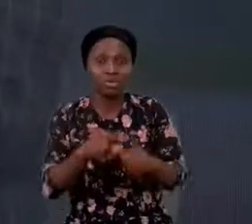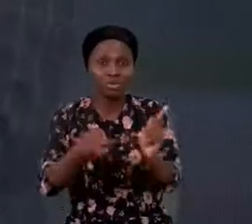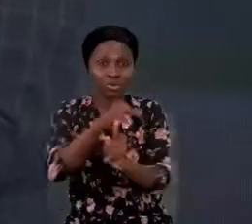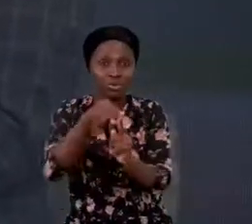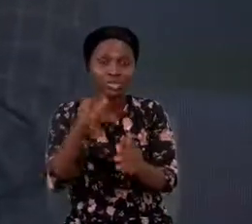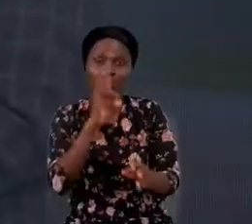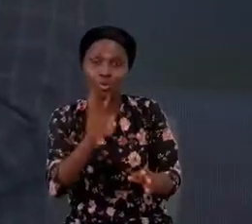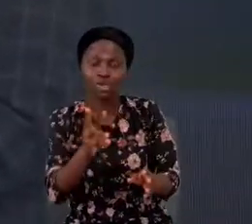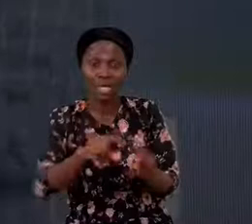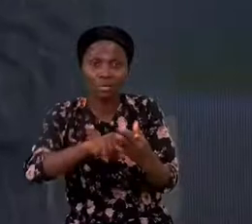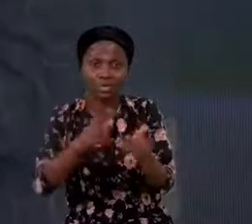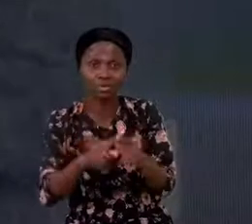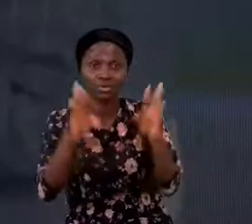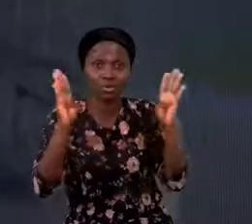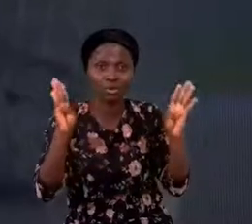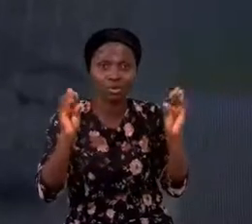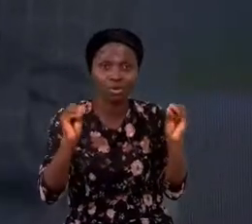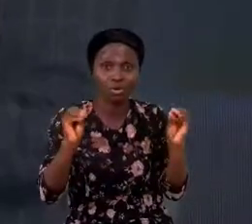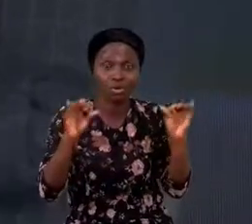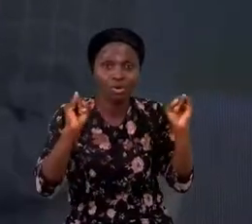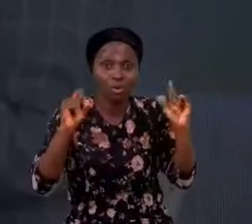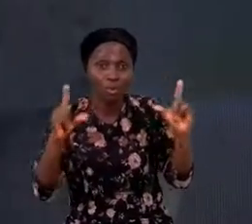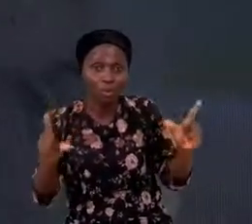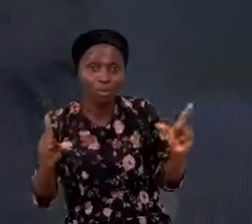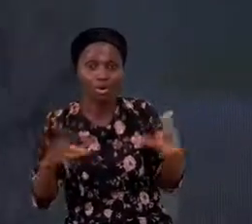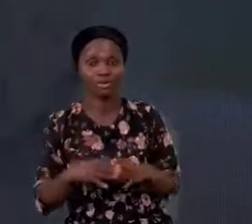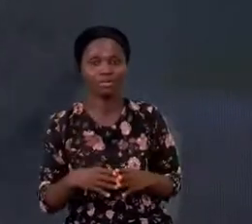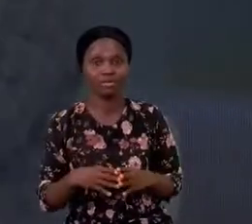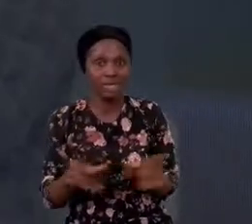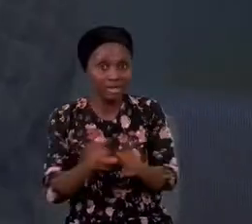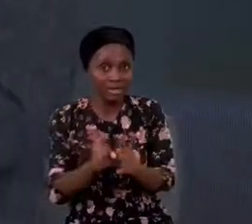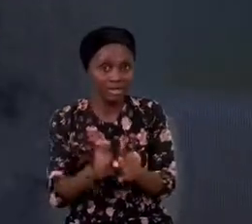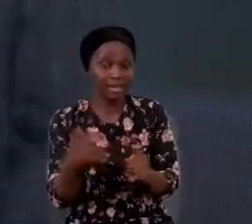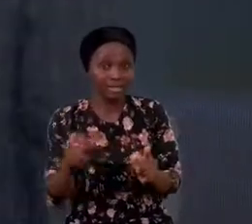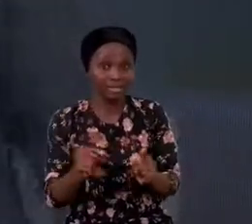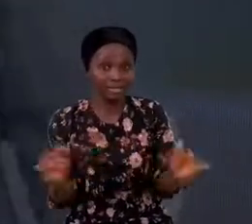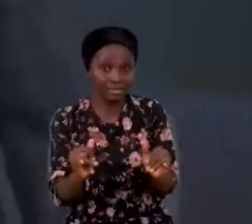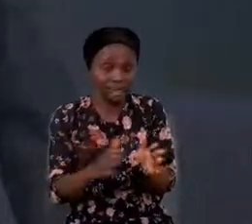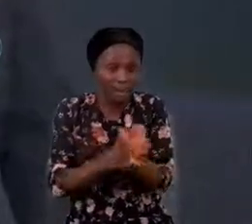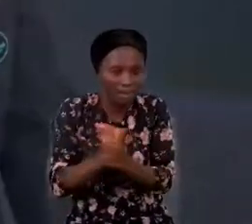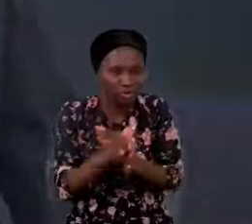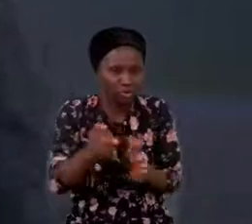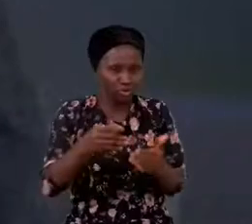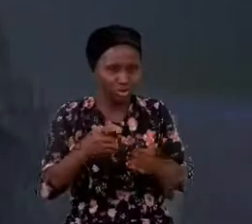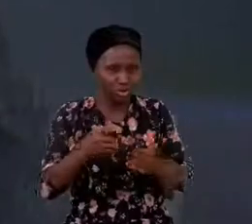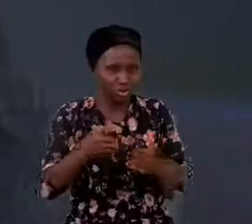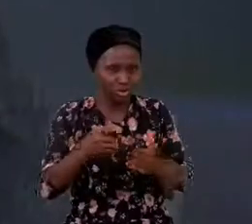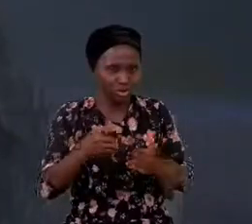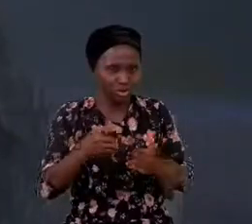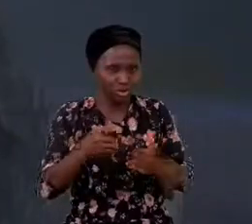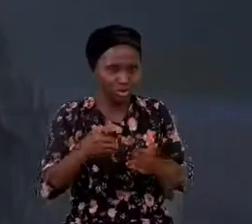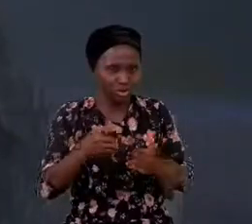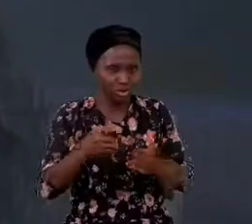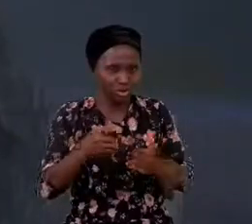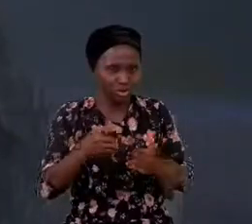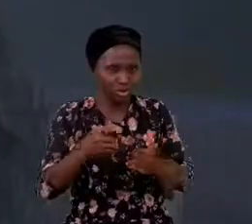se lève et la température monte un peu et tu parvient à cette étape où ça boue,